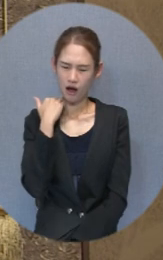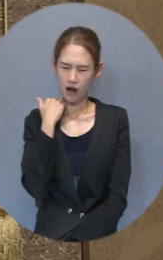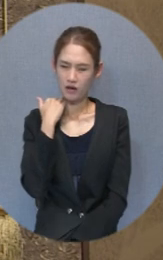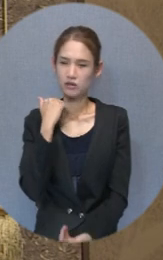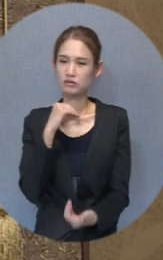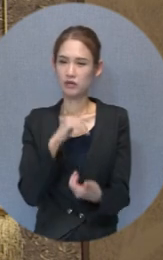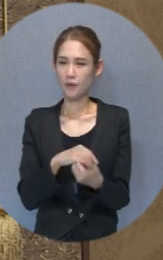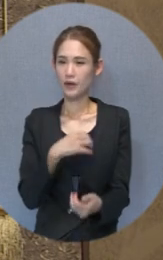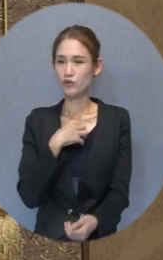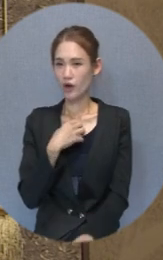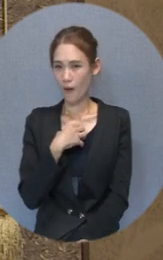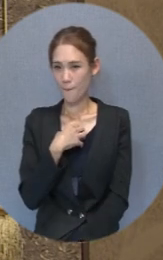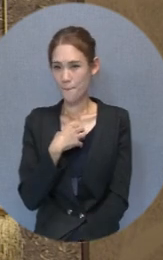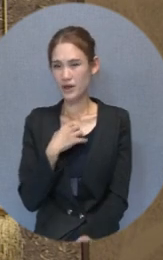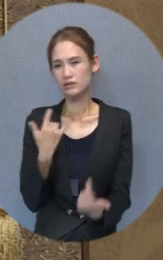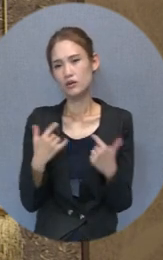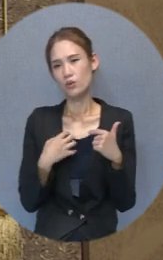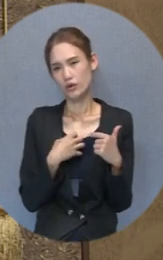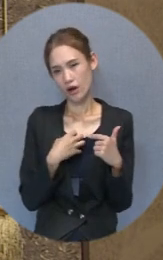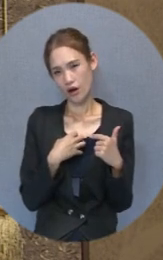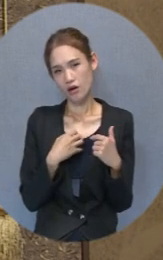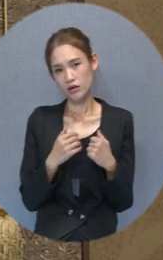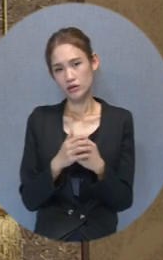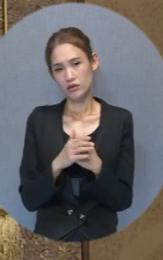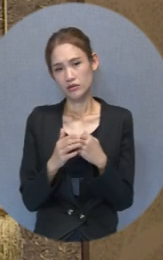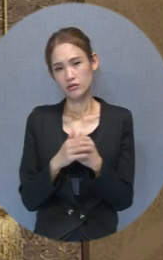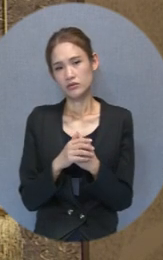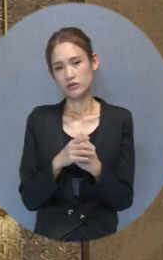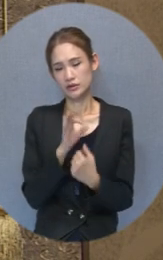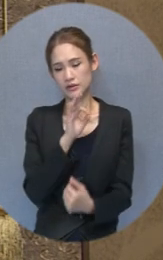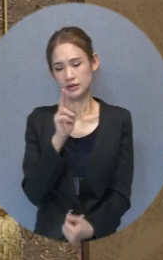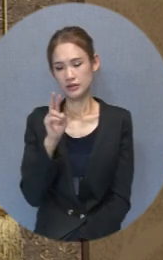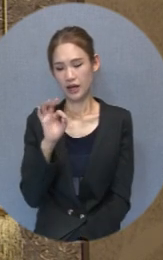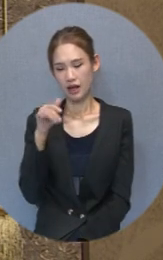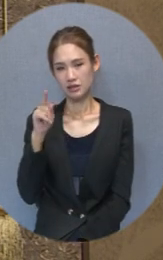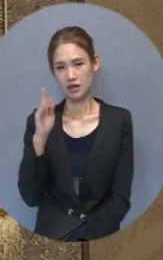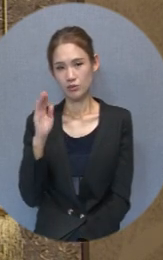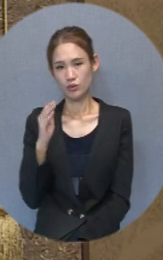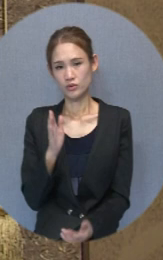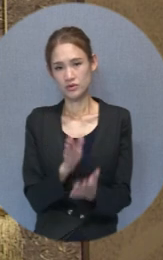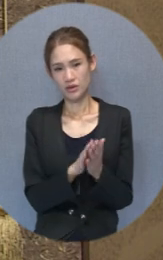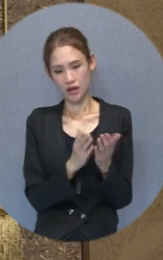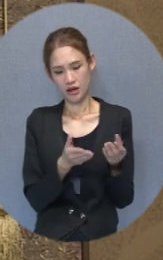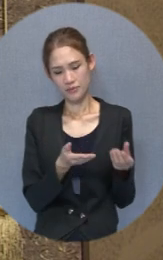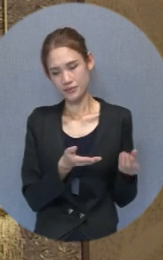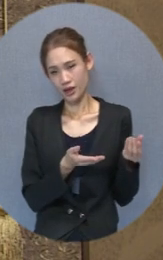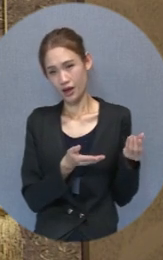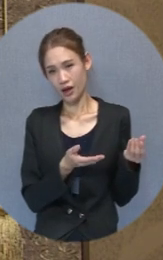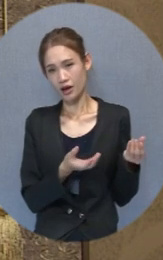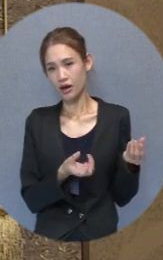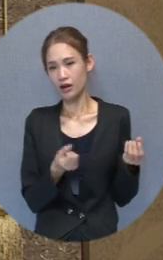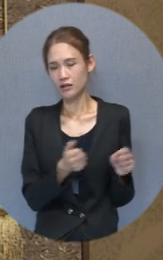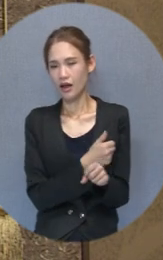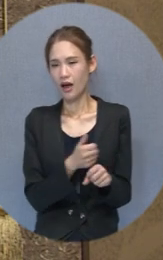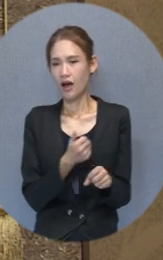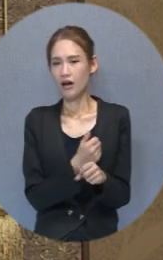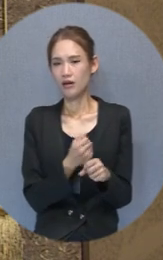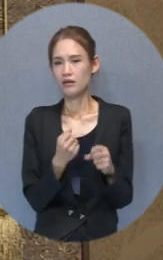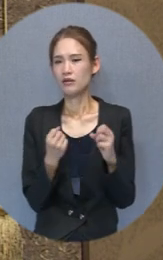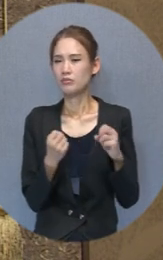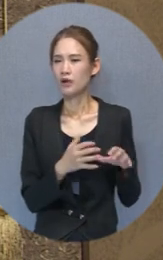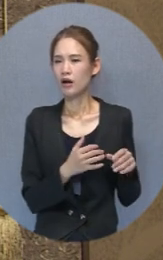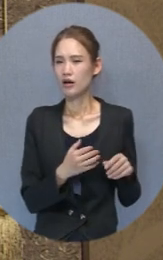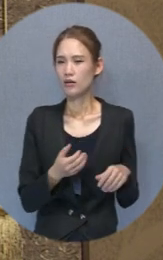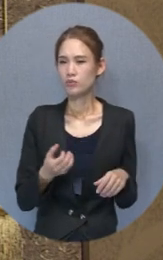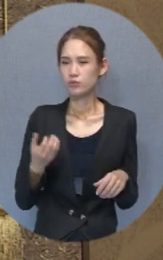위험에 노출되어 있기 때문에 네. 양장본의 책들 같은 경우에는 갖고 다니다가 부딪힐 수 있고 떨어뜨릴 수 있고 안전사고가 네. 생길 수 있기